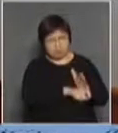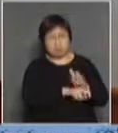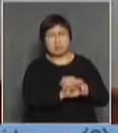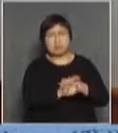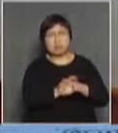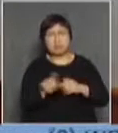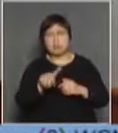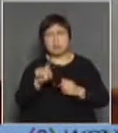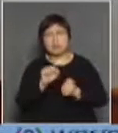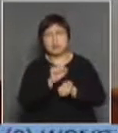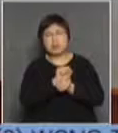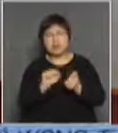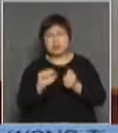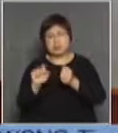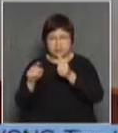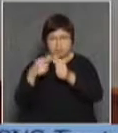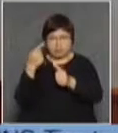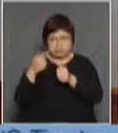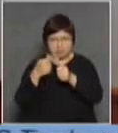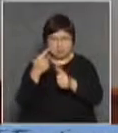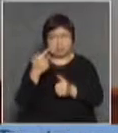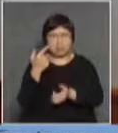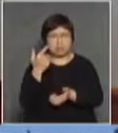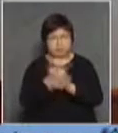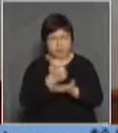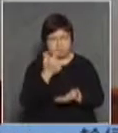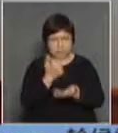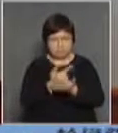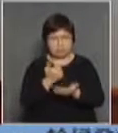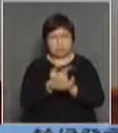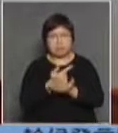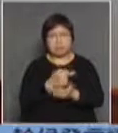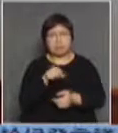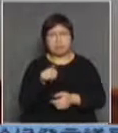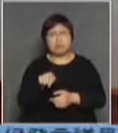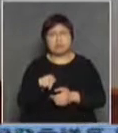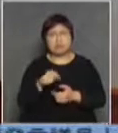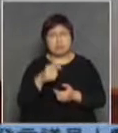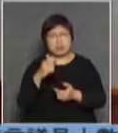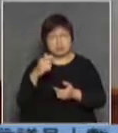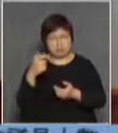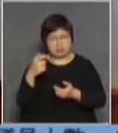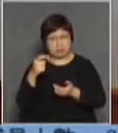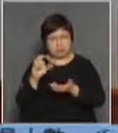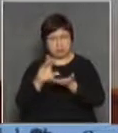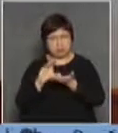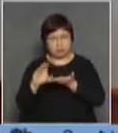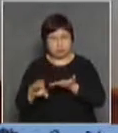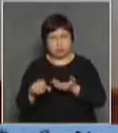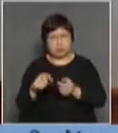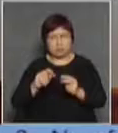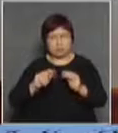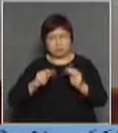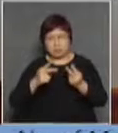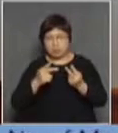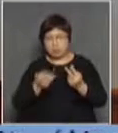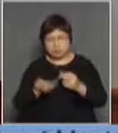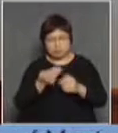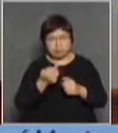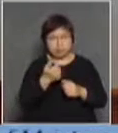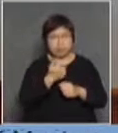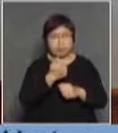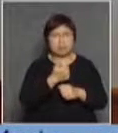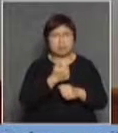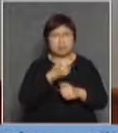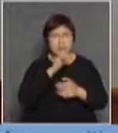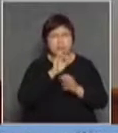題的起步，更重要是如何把這些資源切實轉化為成果，否則